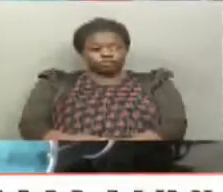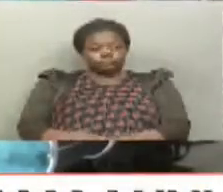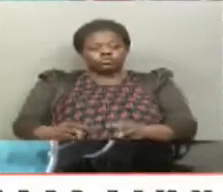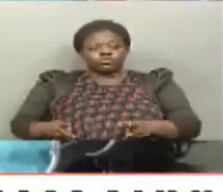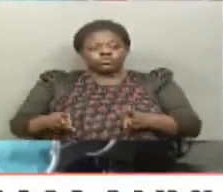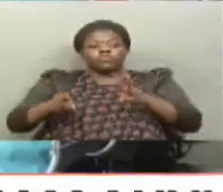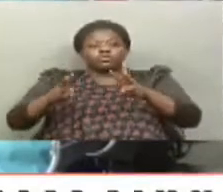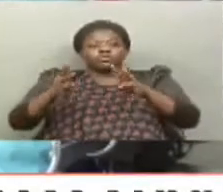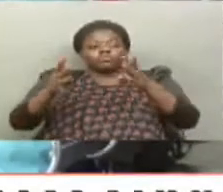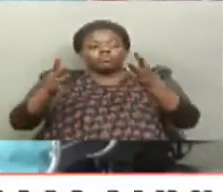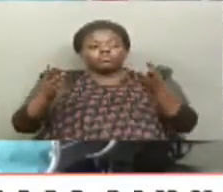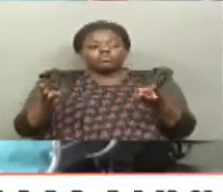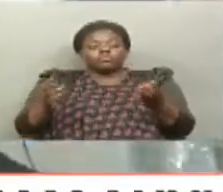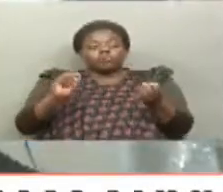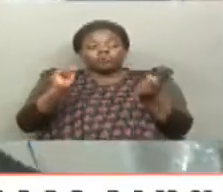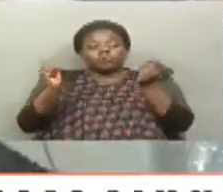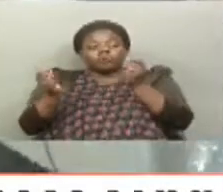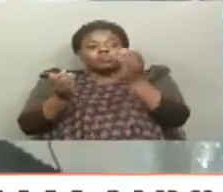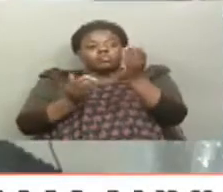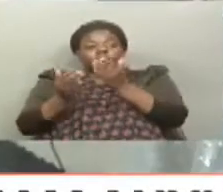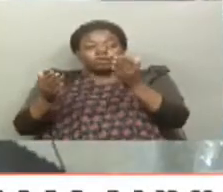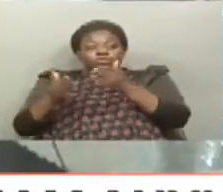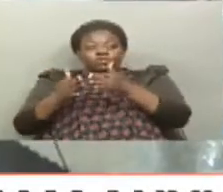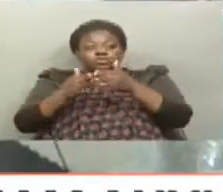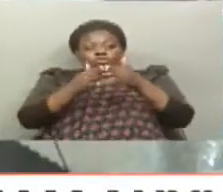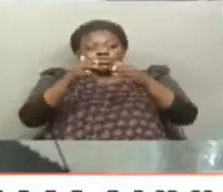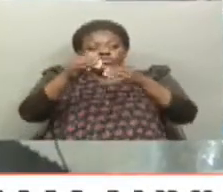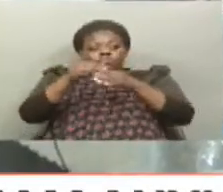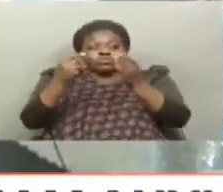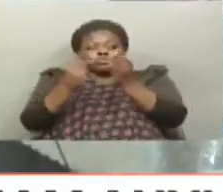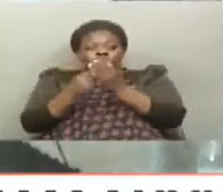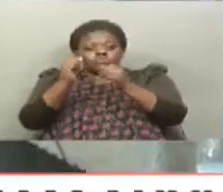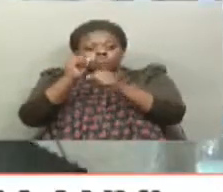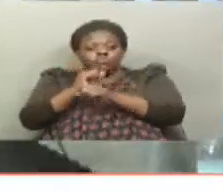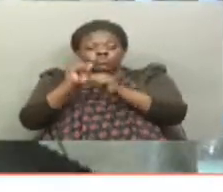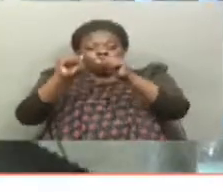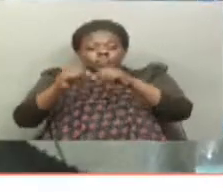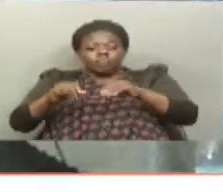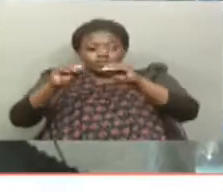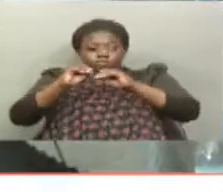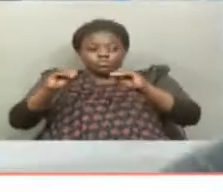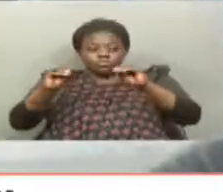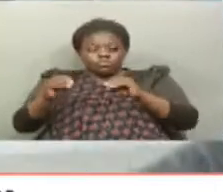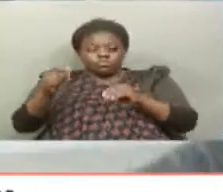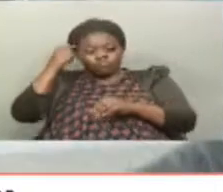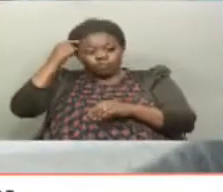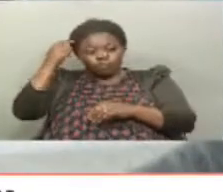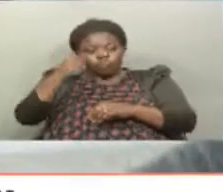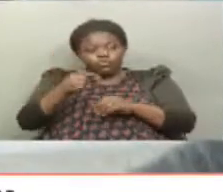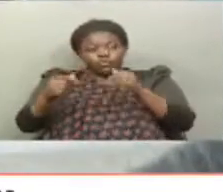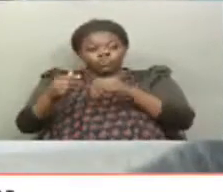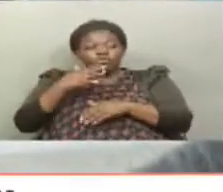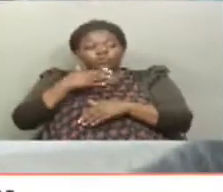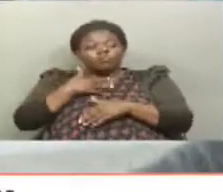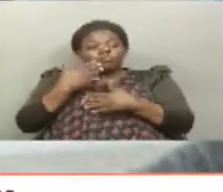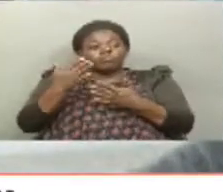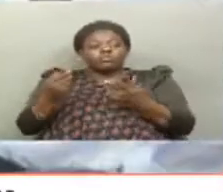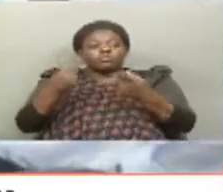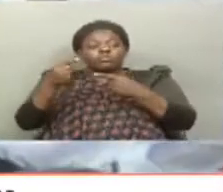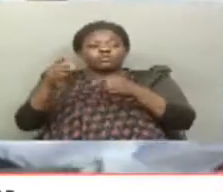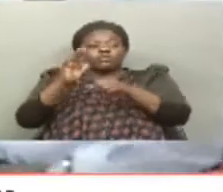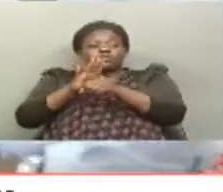Mukawefuwe w'okulongo sempereza y'egaali y'omuka munda mu ggwanga abakozi balina okutendekebwa okutuukana n'omutindo ogwetaagisa n'okwongera ku